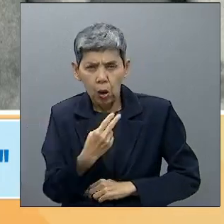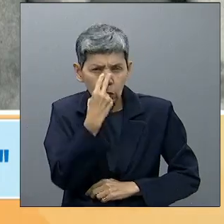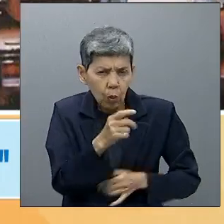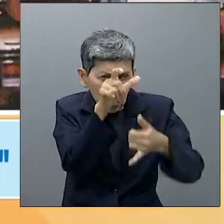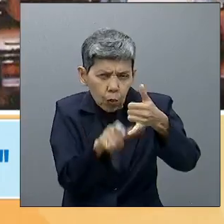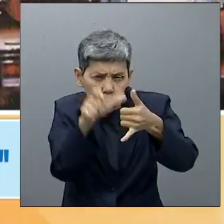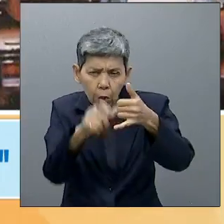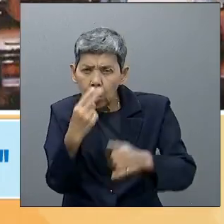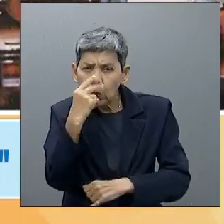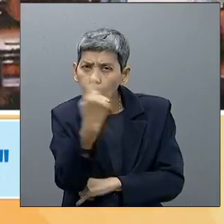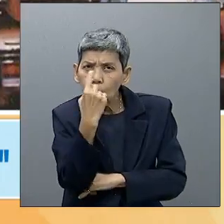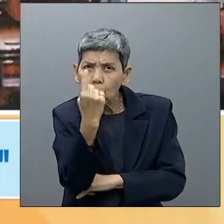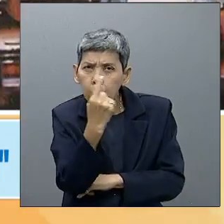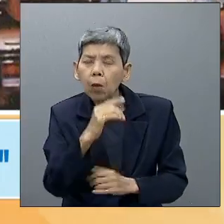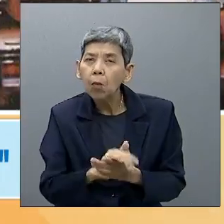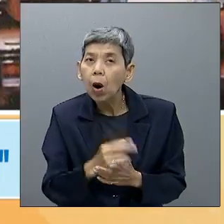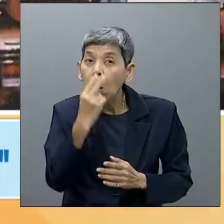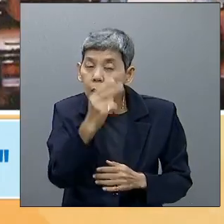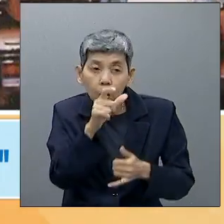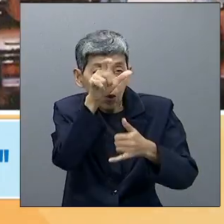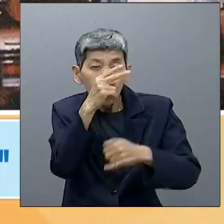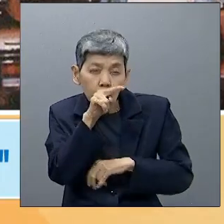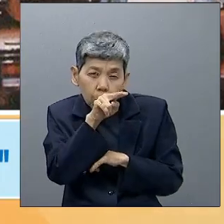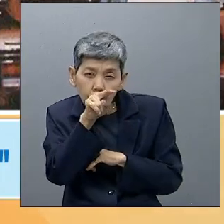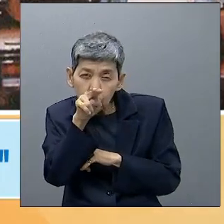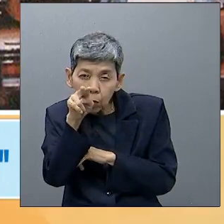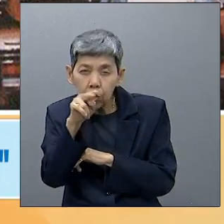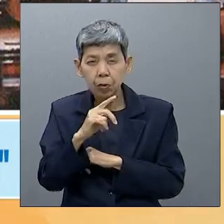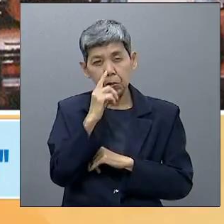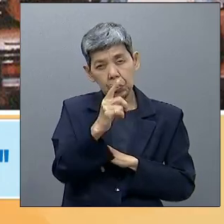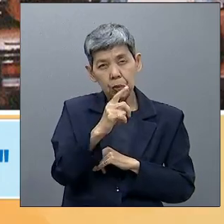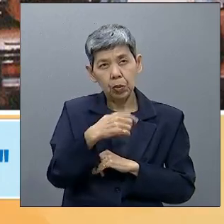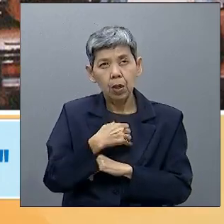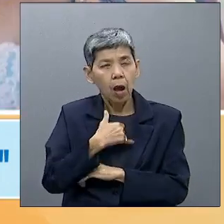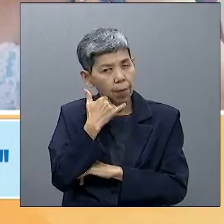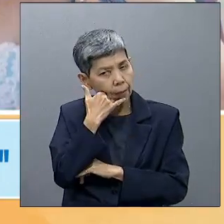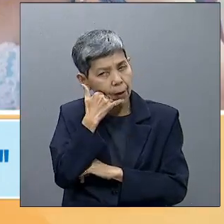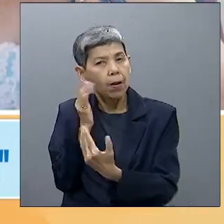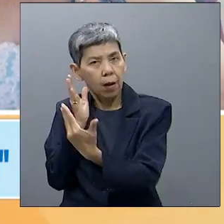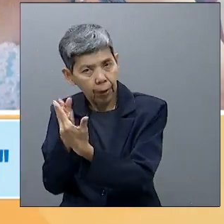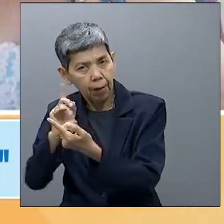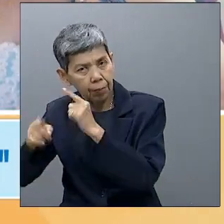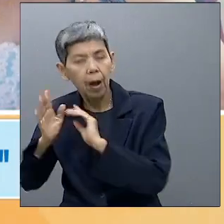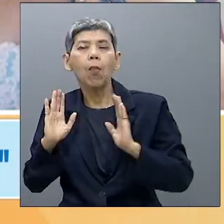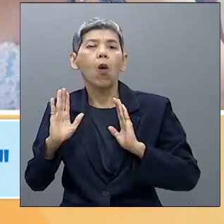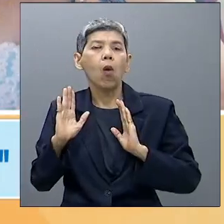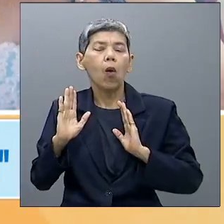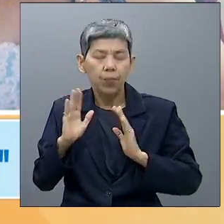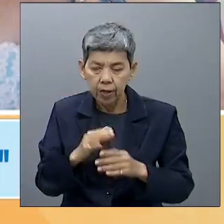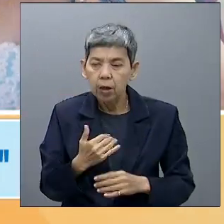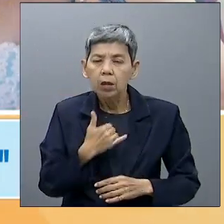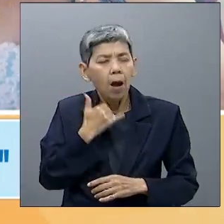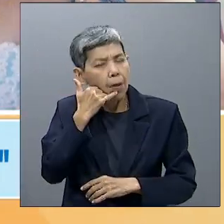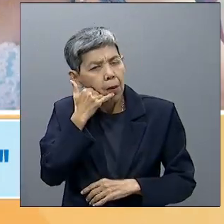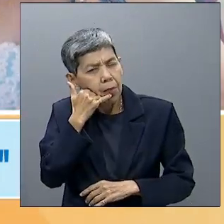งามเพียงด้านเดียวหมายความว่าดูเสร็จแล้วถ้าเราจะวิพากษ์วิจารณ์เนี่ยฮัลโหลหาเพื่อนได้แค่นี้หรืออย่างมากฮัล